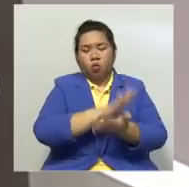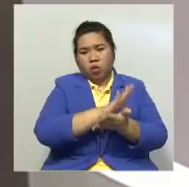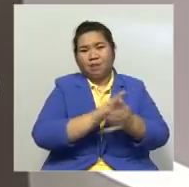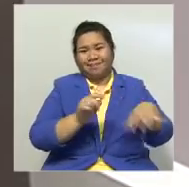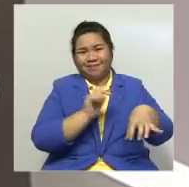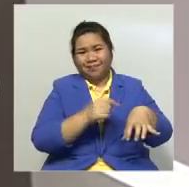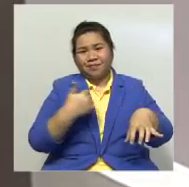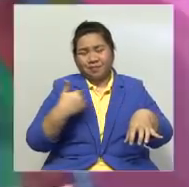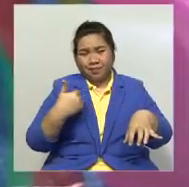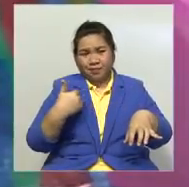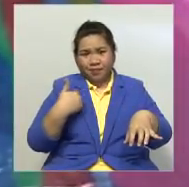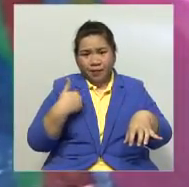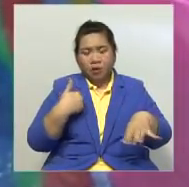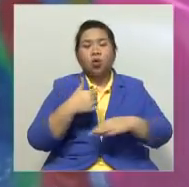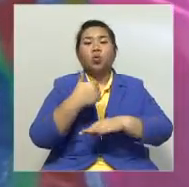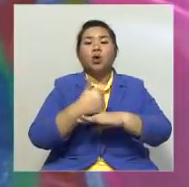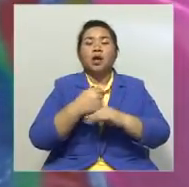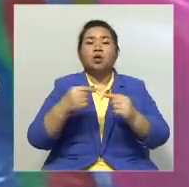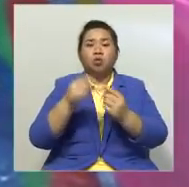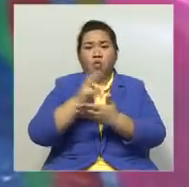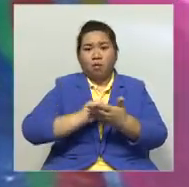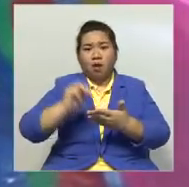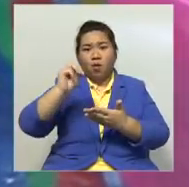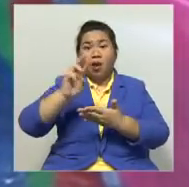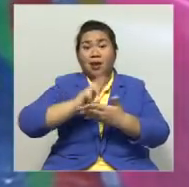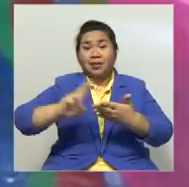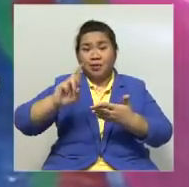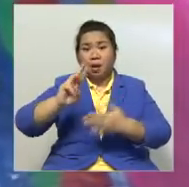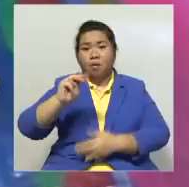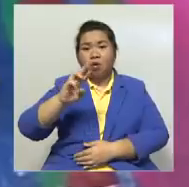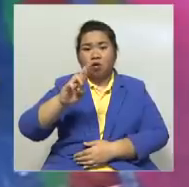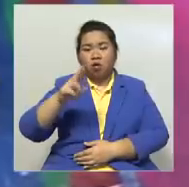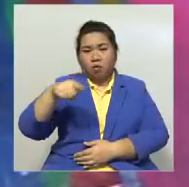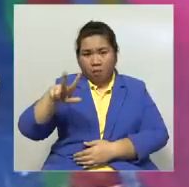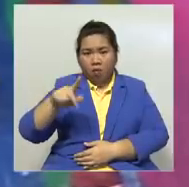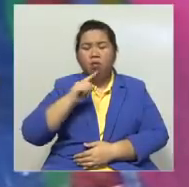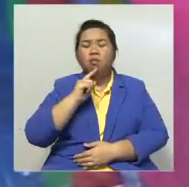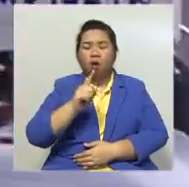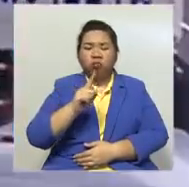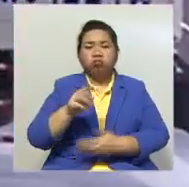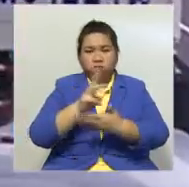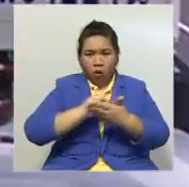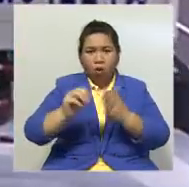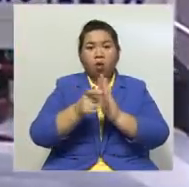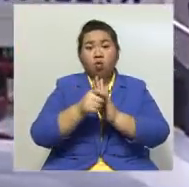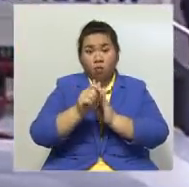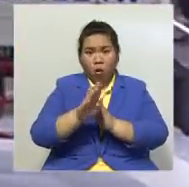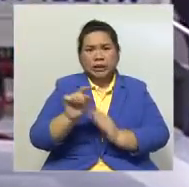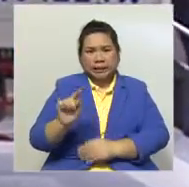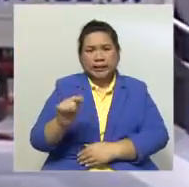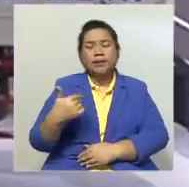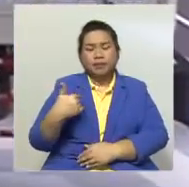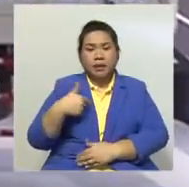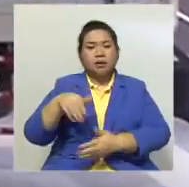องศาสตราจารย์ธรรมรักษ์ละอองนวลอธิการบดีมหาวิทยาลัยราชภัฏอุบลราชธานีก็เผยว่าทางมหาวิทยาลัยราชภัฏอุบลราชธานี